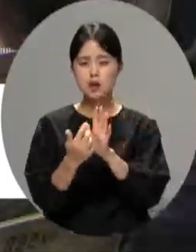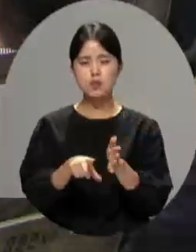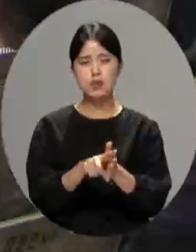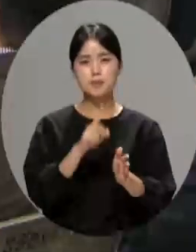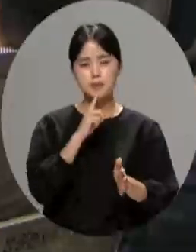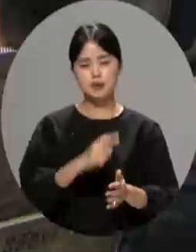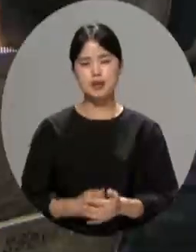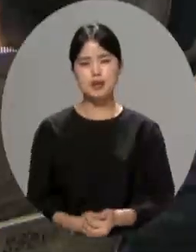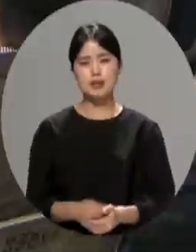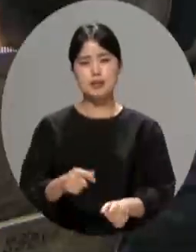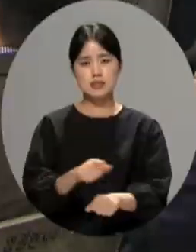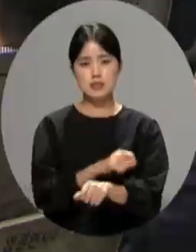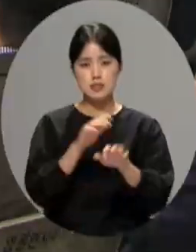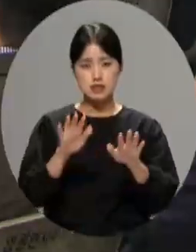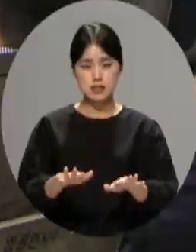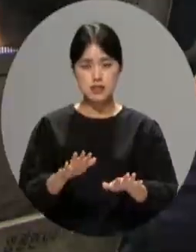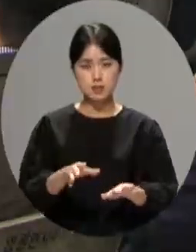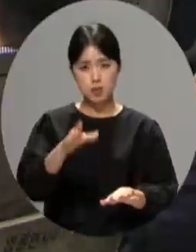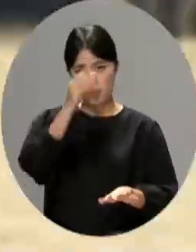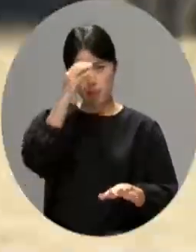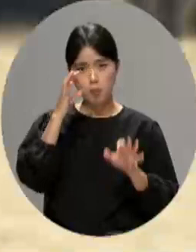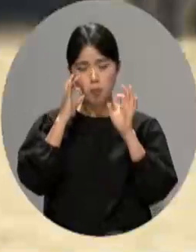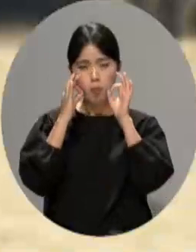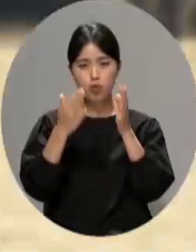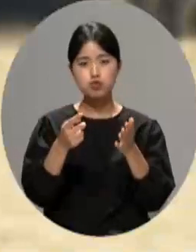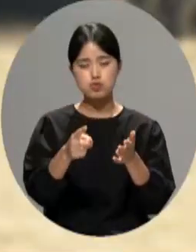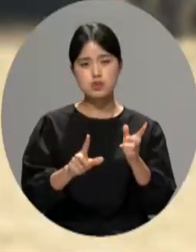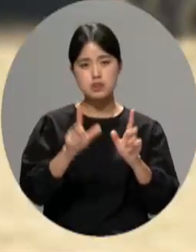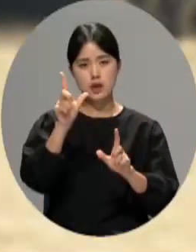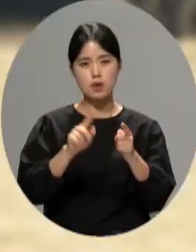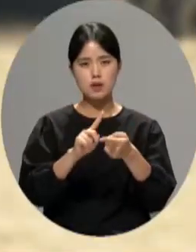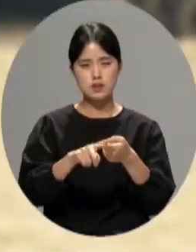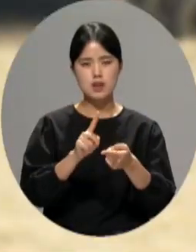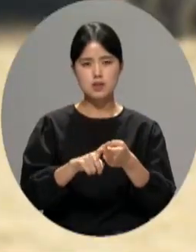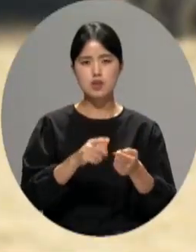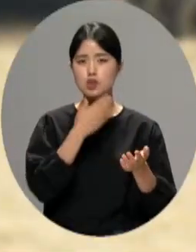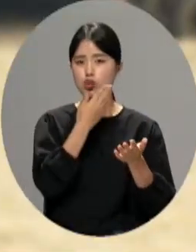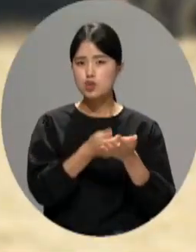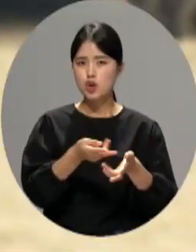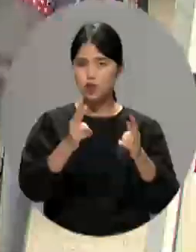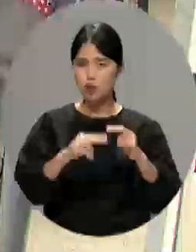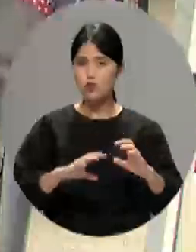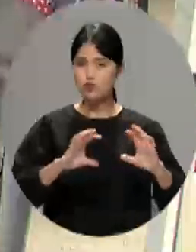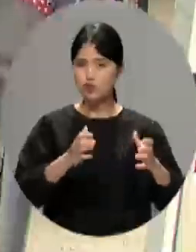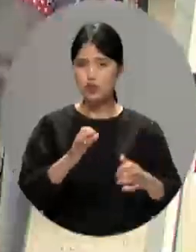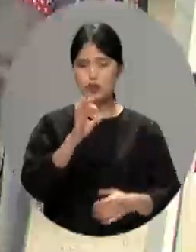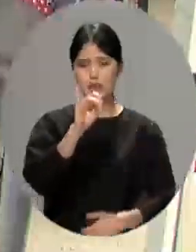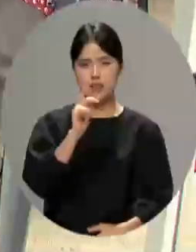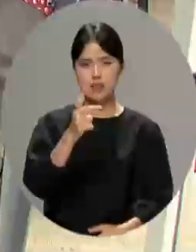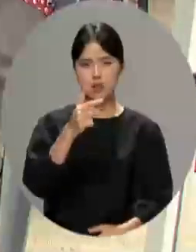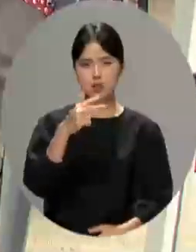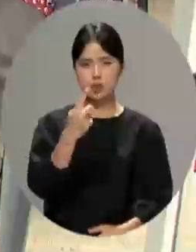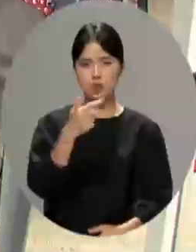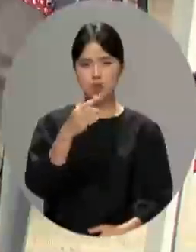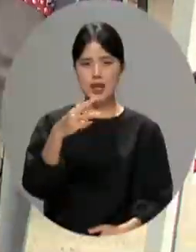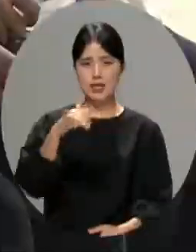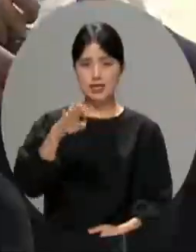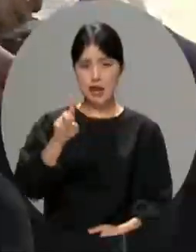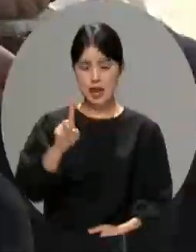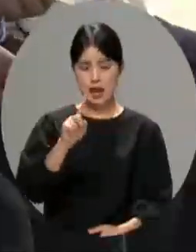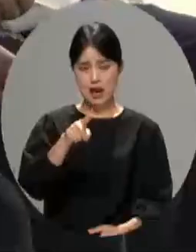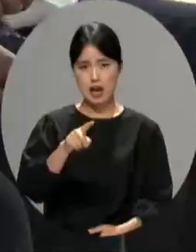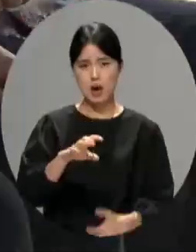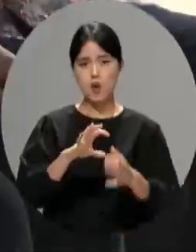잘 5 특히 이번 시연회에 는 한국의 식량 안보 핵심 협력 국가인 인도네시아 관계자들이 현장을 찾아